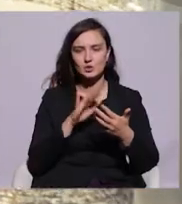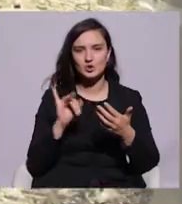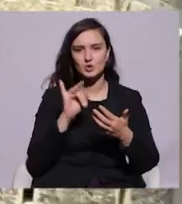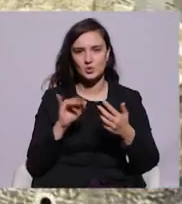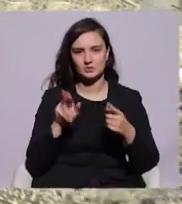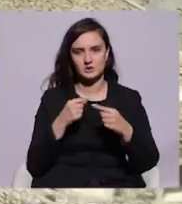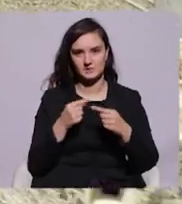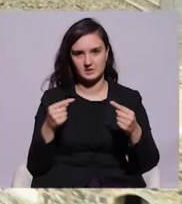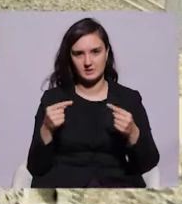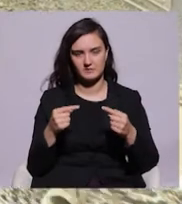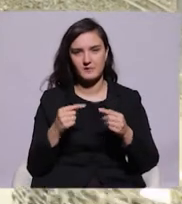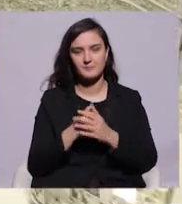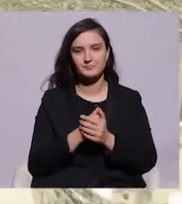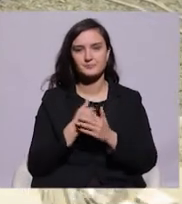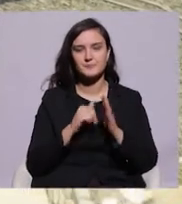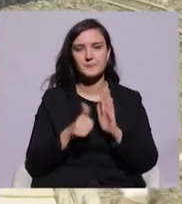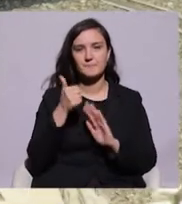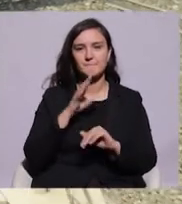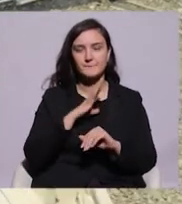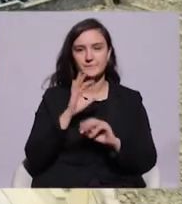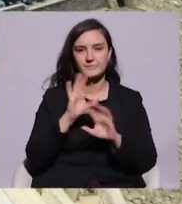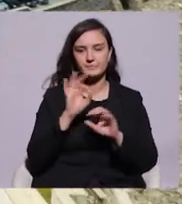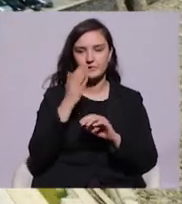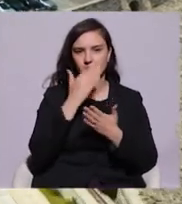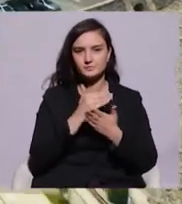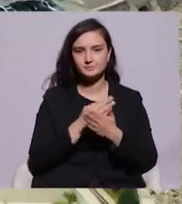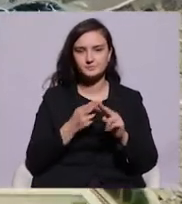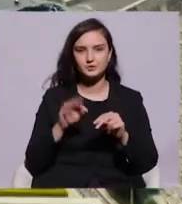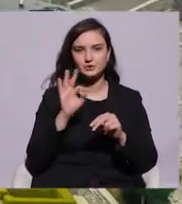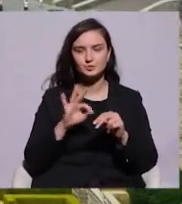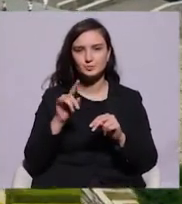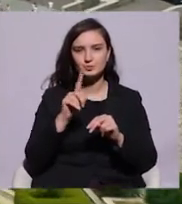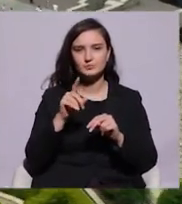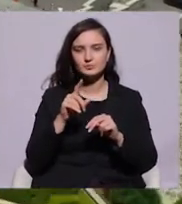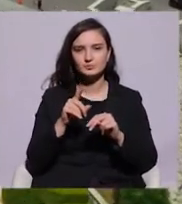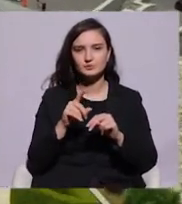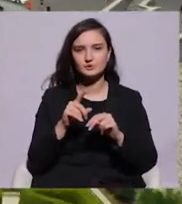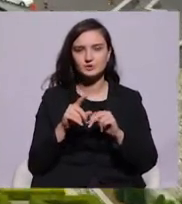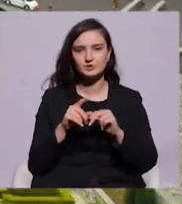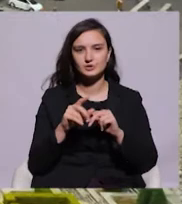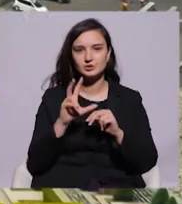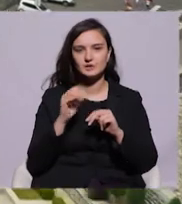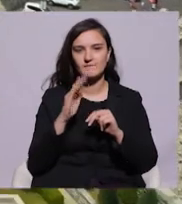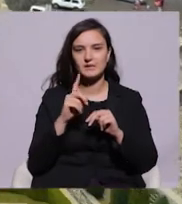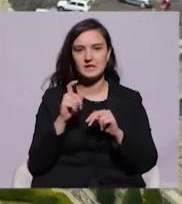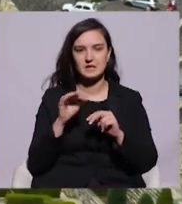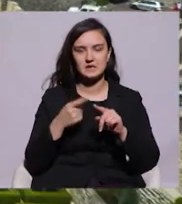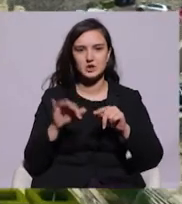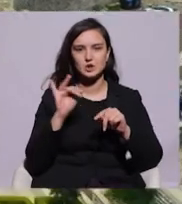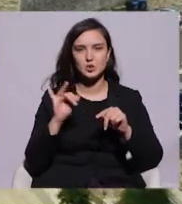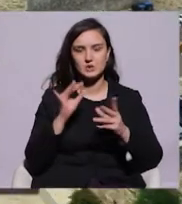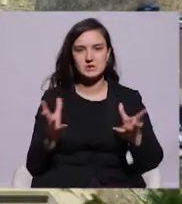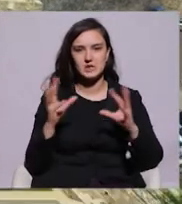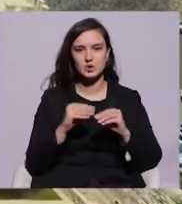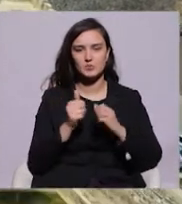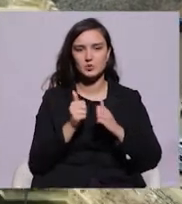ეთნიკური, ისტორიული და სხვადასხვა. თავში ვახსენე და წინა გაკვეთილშიც ვისაუბრე იმის შესახებ, რომ სამცხე და ჯავახეთი თითქოს და საერთო ისტორიის